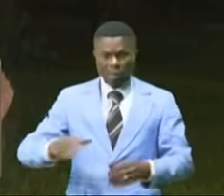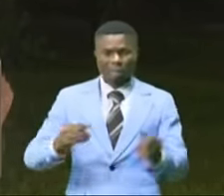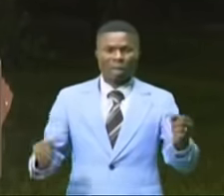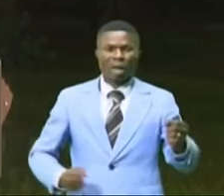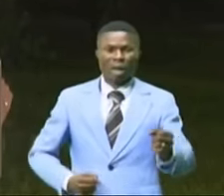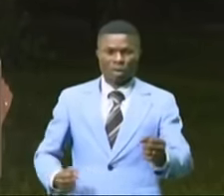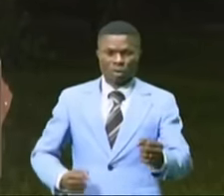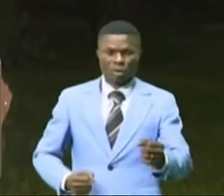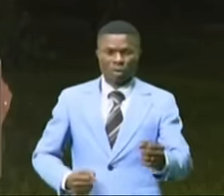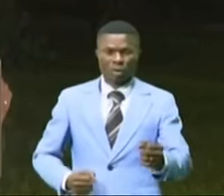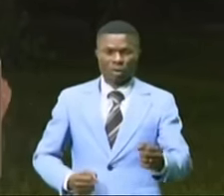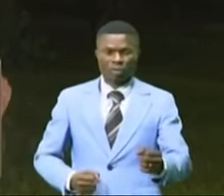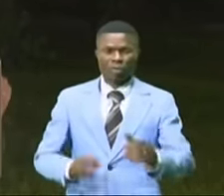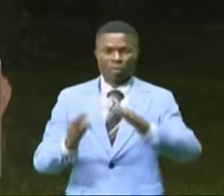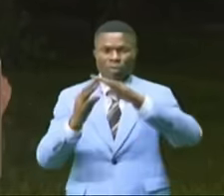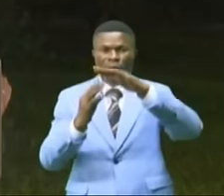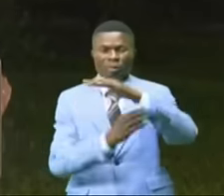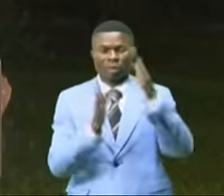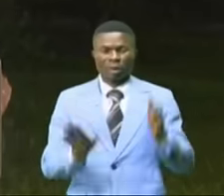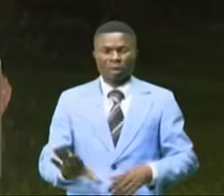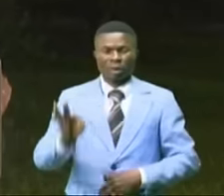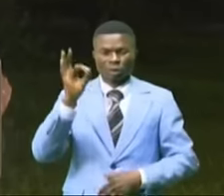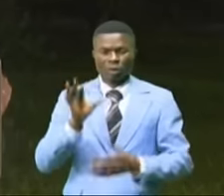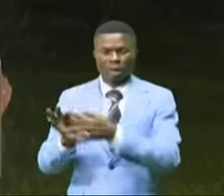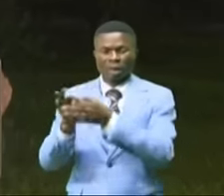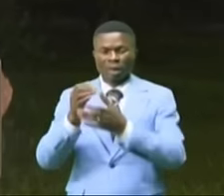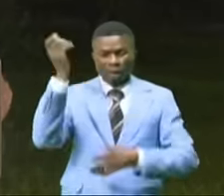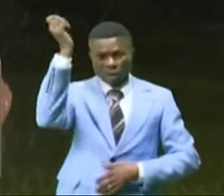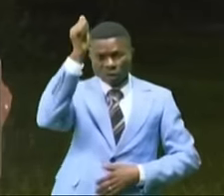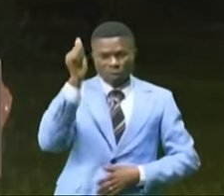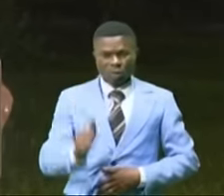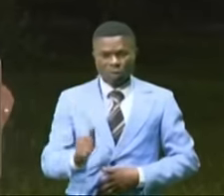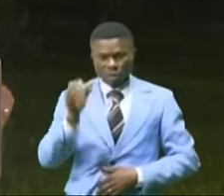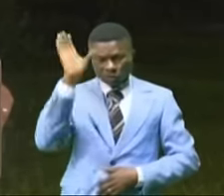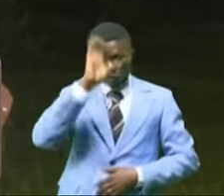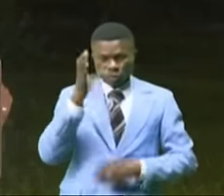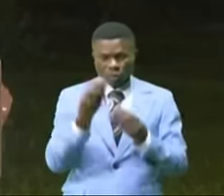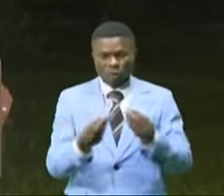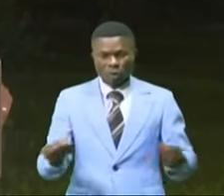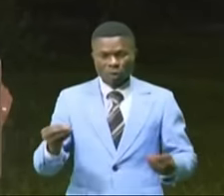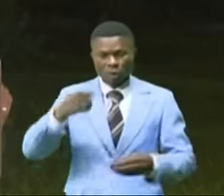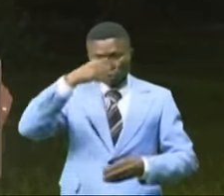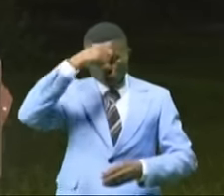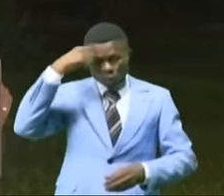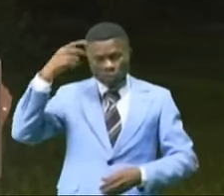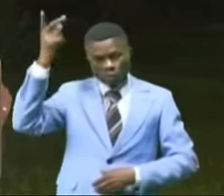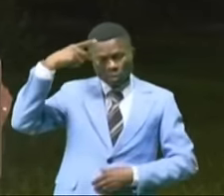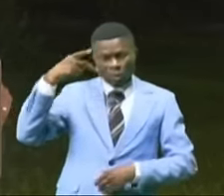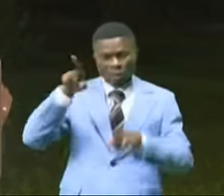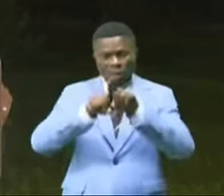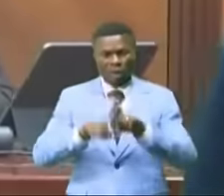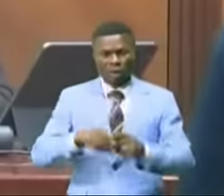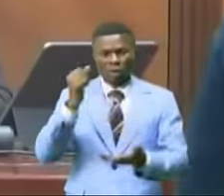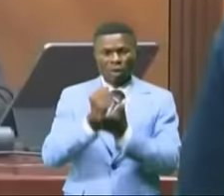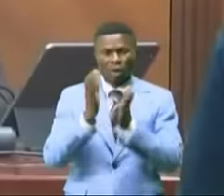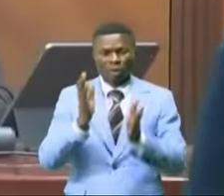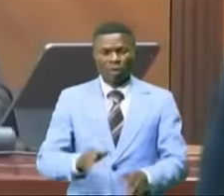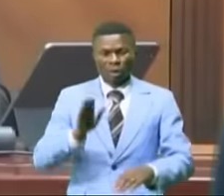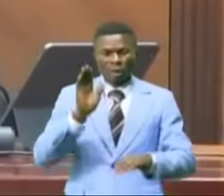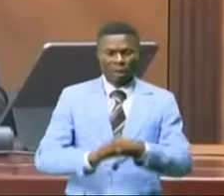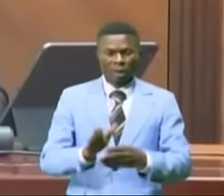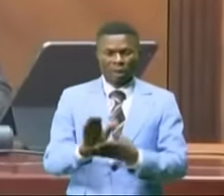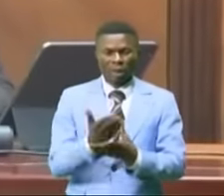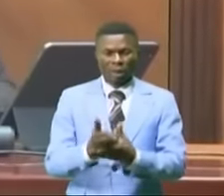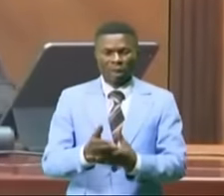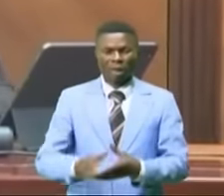Lourenço, médiateur désigné de l'Union africaine dans la résolution de la crise sécuritaire et diplomatique qui sévit entre